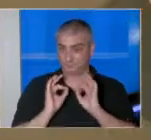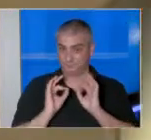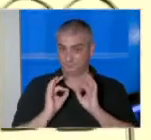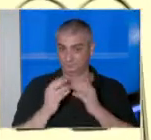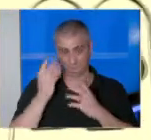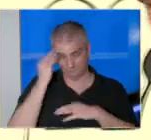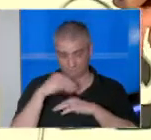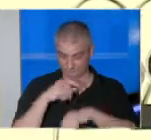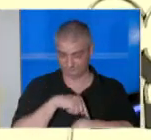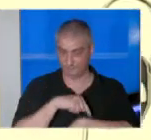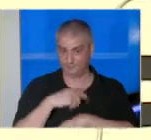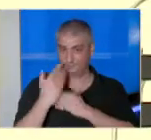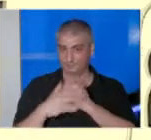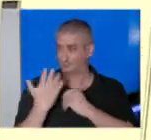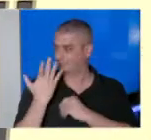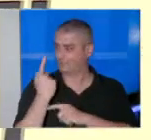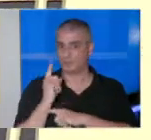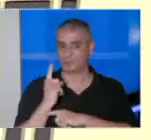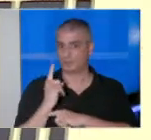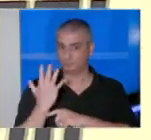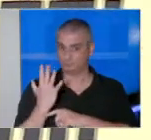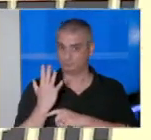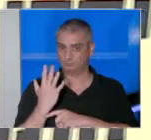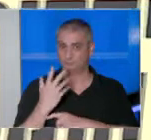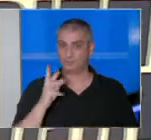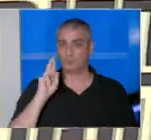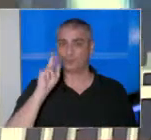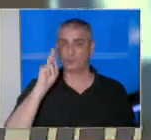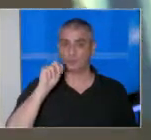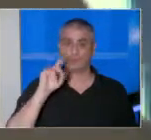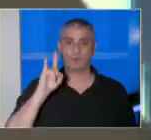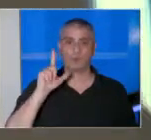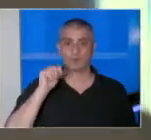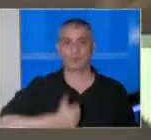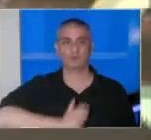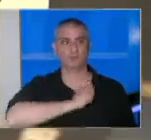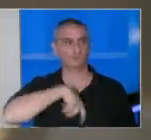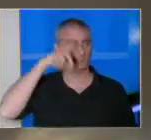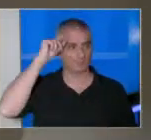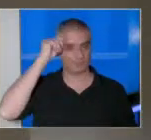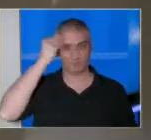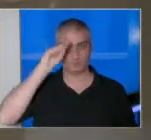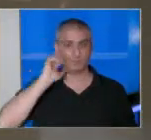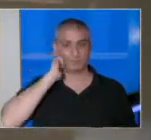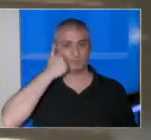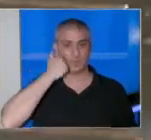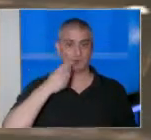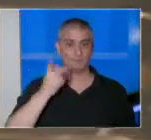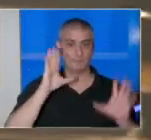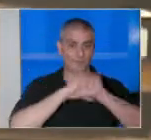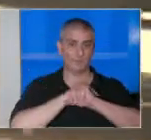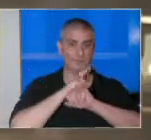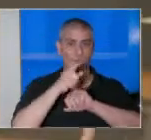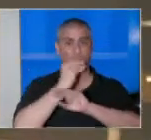ידיעה מהזמן האחרון לפני דקות ספורות. רון חולדאי, ראש עיריית תל אביב, מודיע שמחר